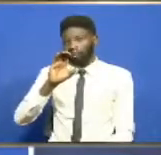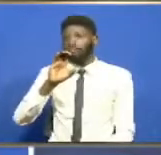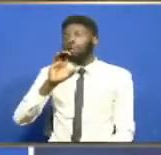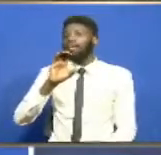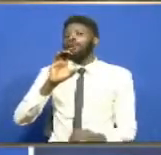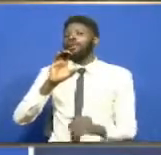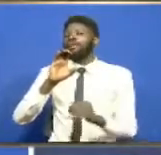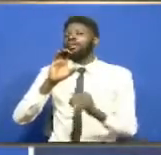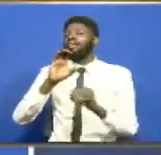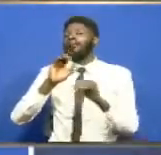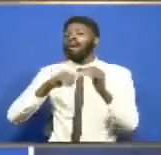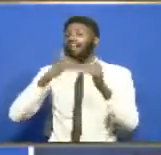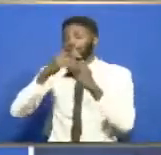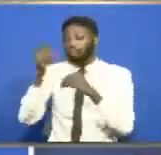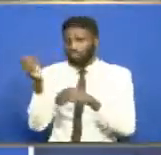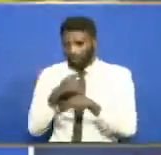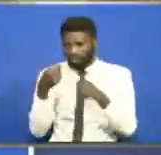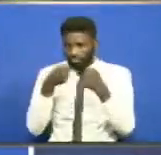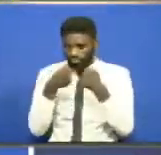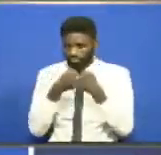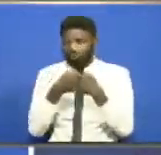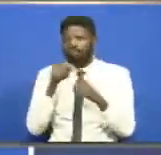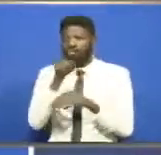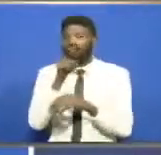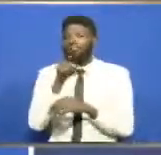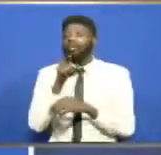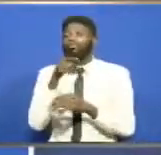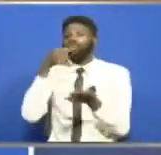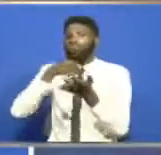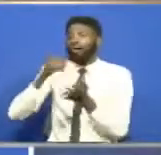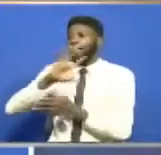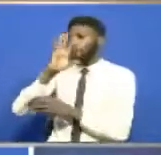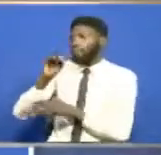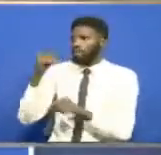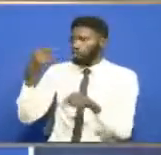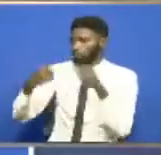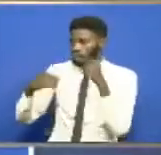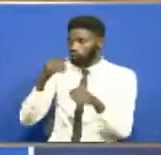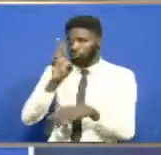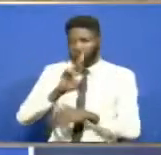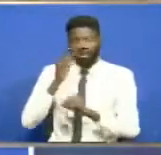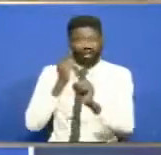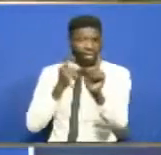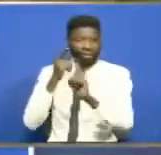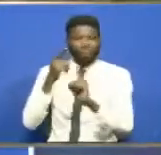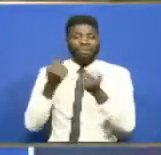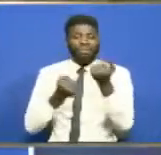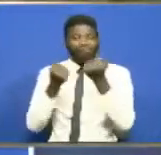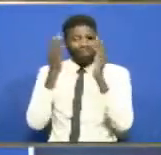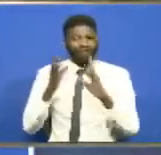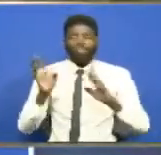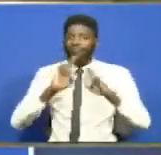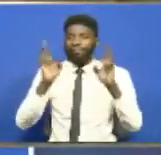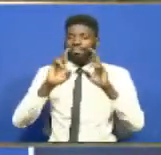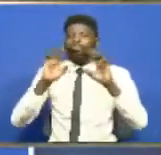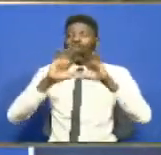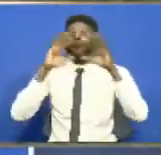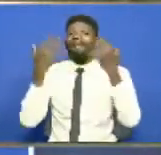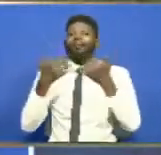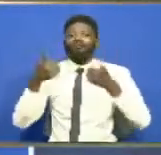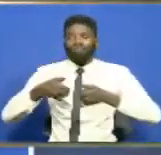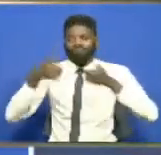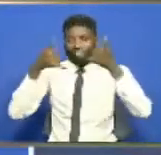ya Equator yaliyokuwa miongoni mwa mashindano ya bara Afrika yatatumiwa kuandaa madereva kwa mashindano ya dunia ya safari